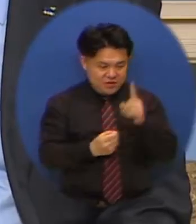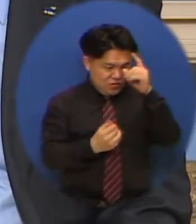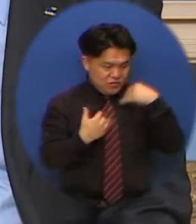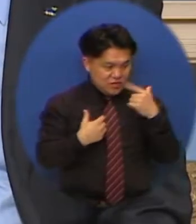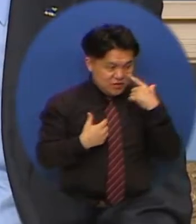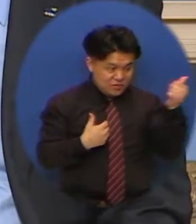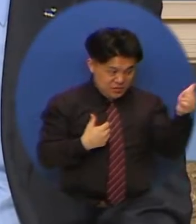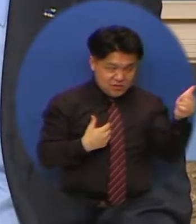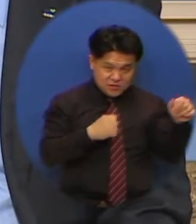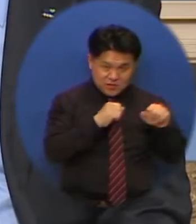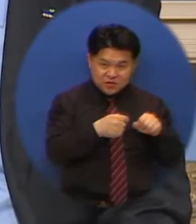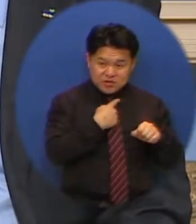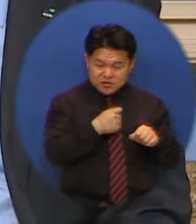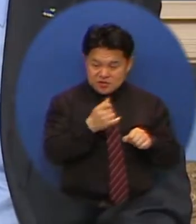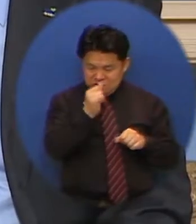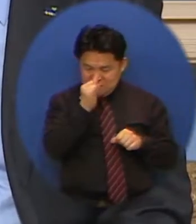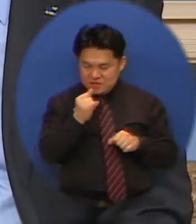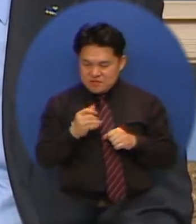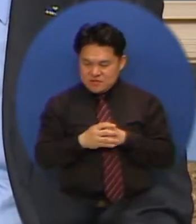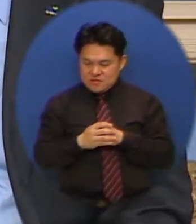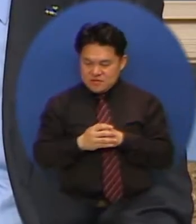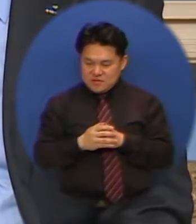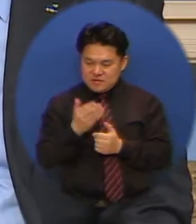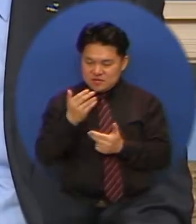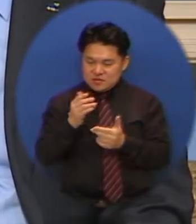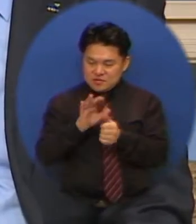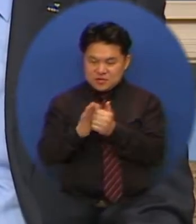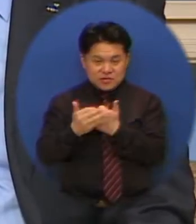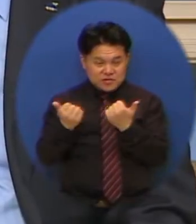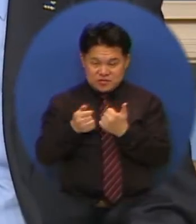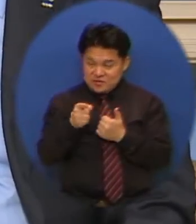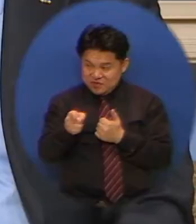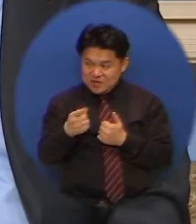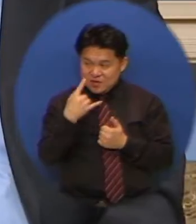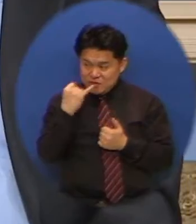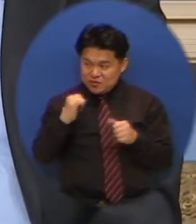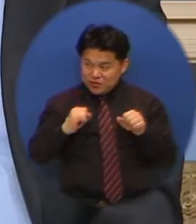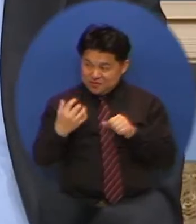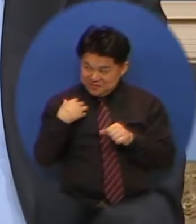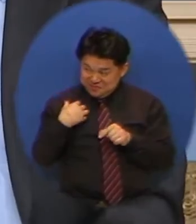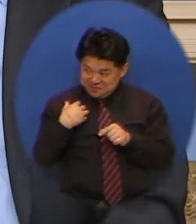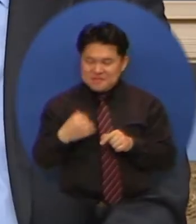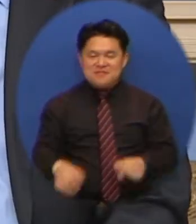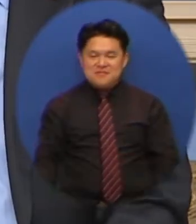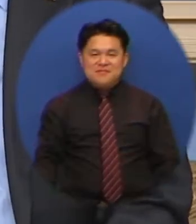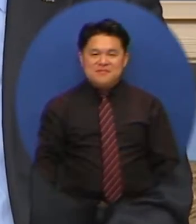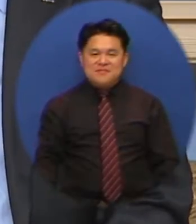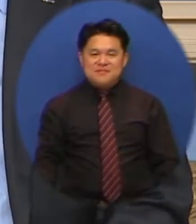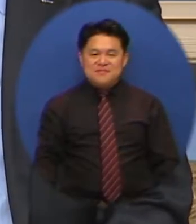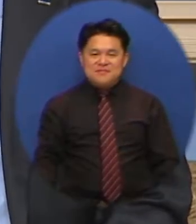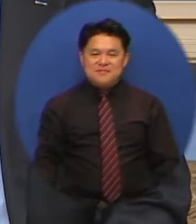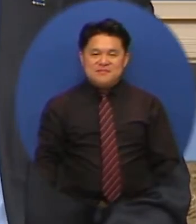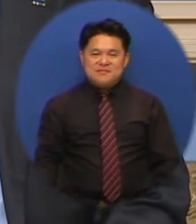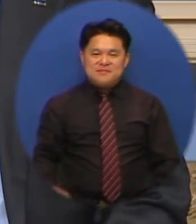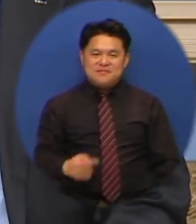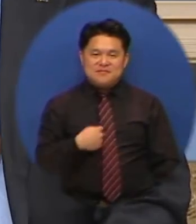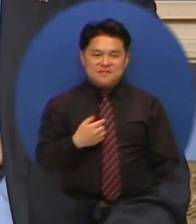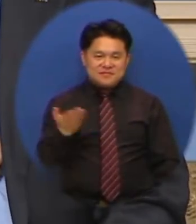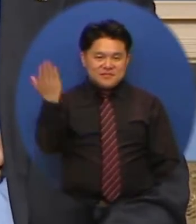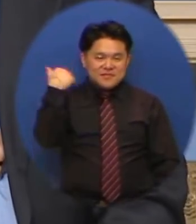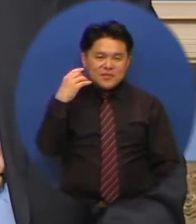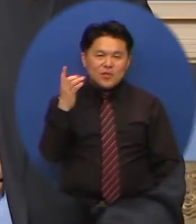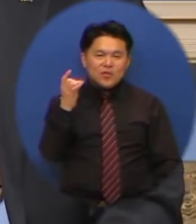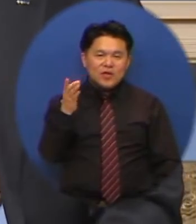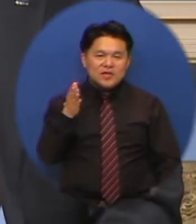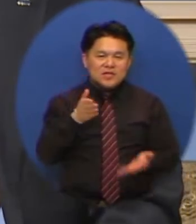아버지 역할을 했다면 예. 협의회가 이제 어머니 역할을 한다. 네. 그래서 네. 제가 이제 전에 장관 저는 이제